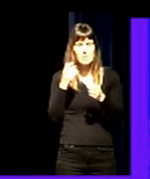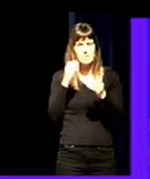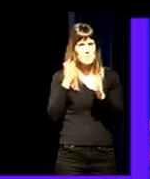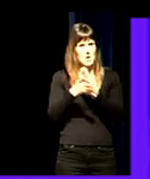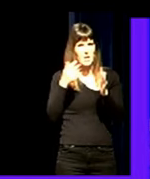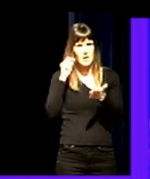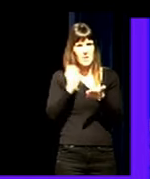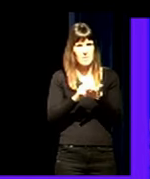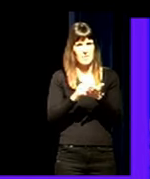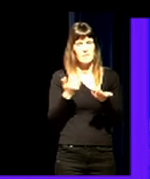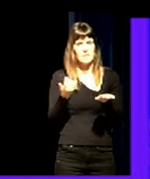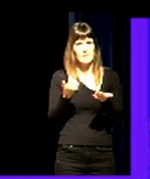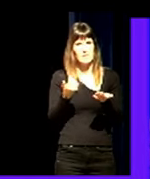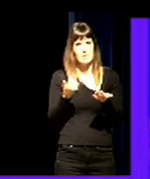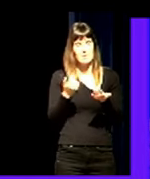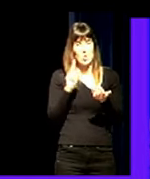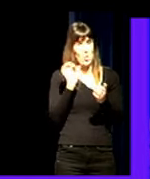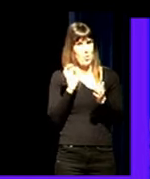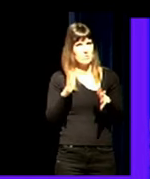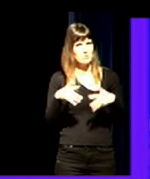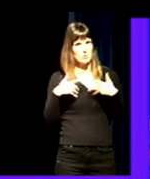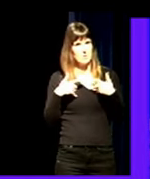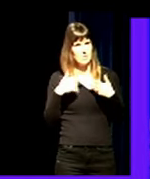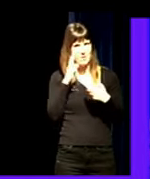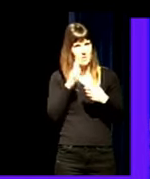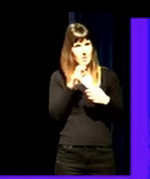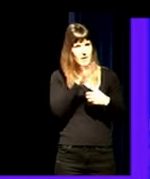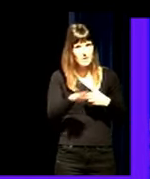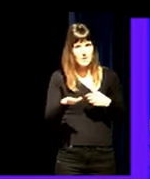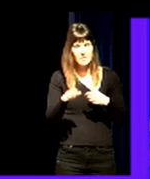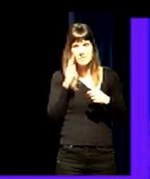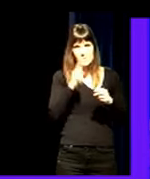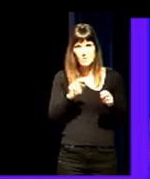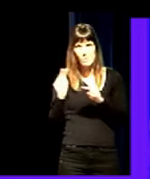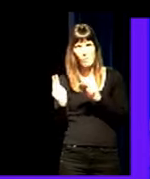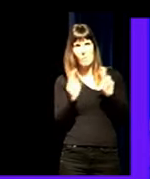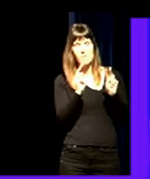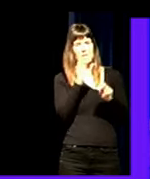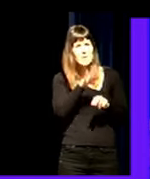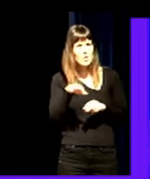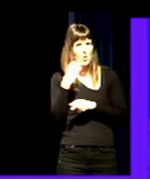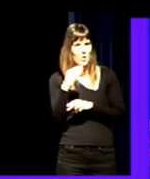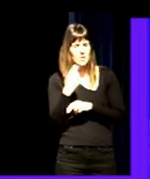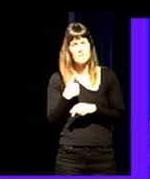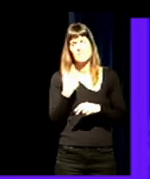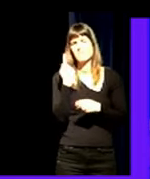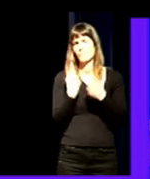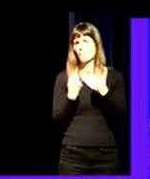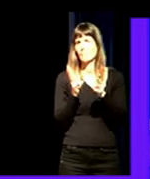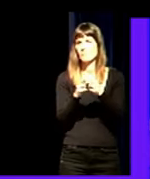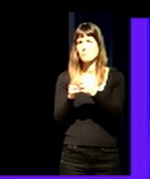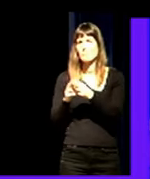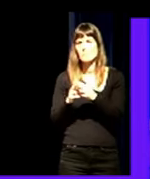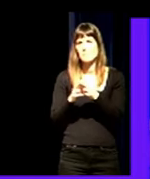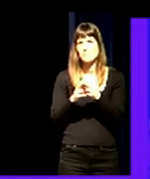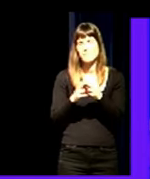Meet. Eta hor bai, umeetan, klaro, nik galdetu egiten nienean, gogoratzen dut hasi nintzenean